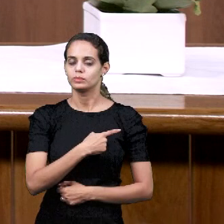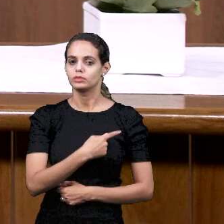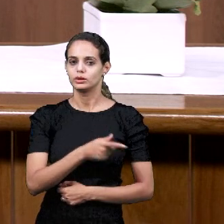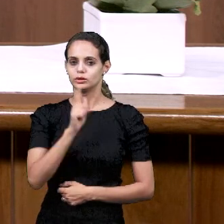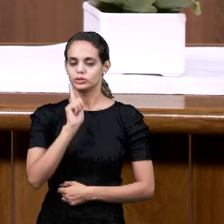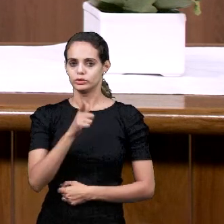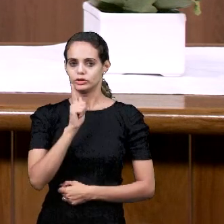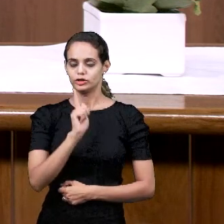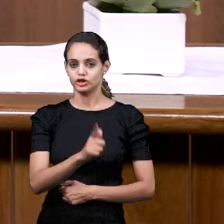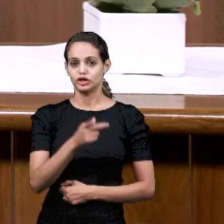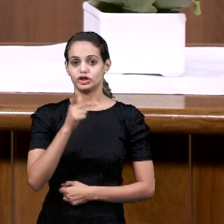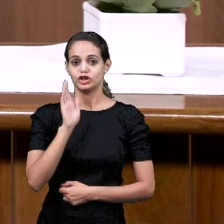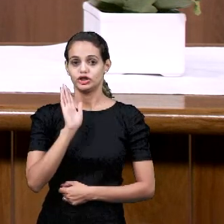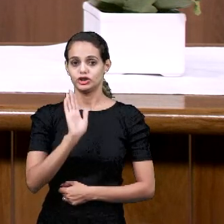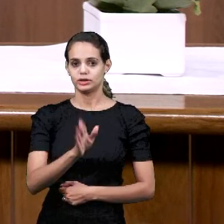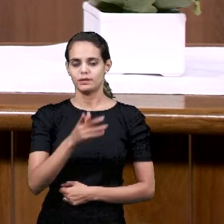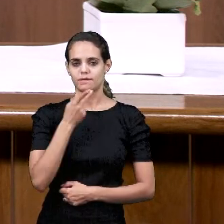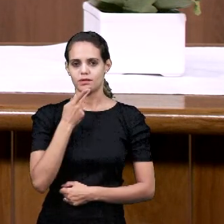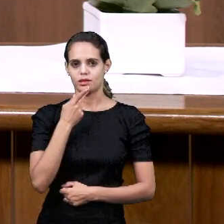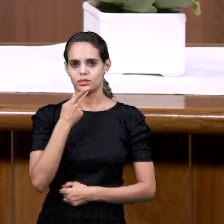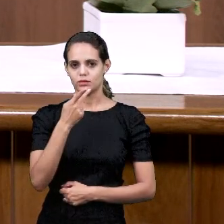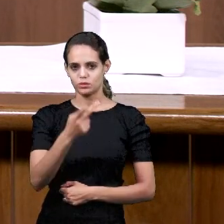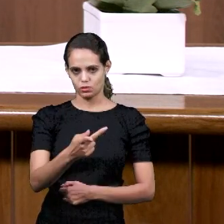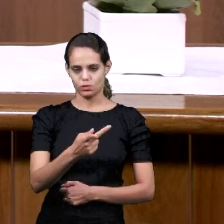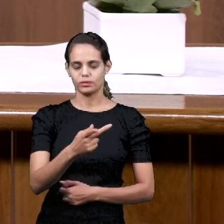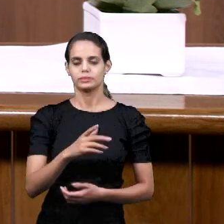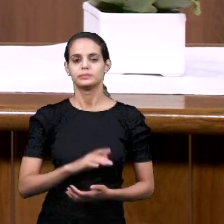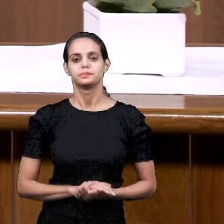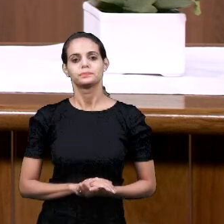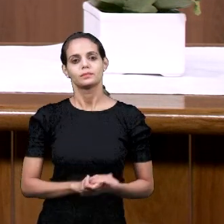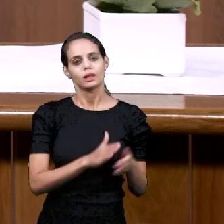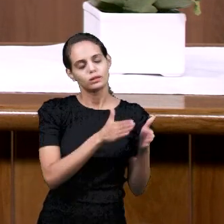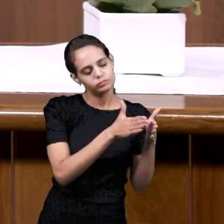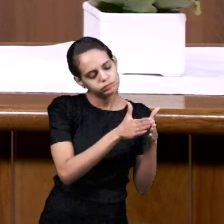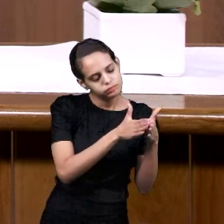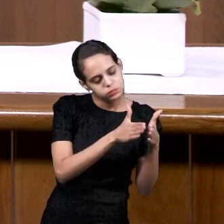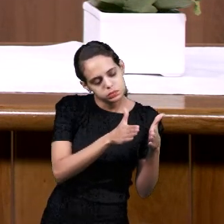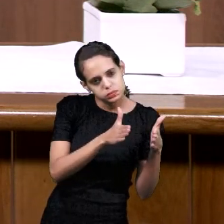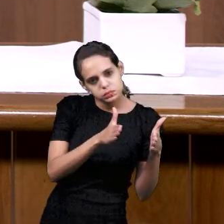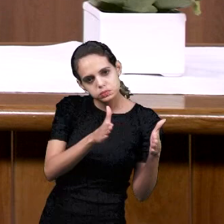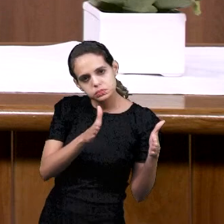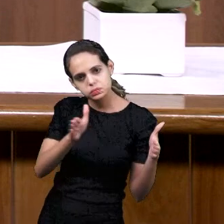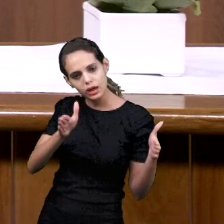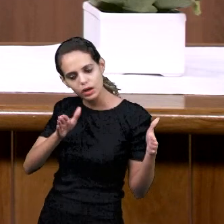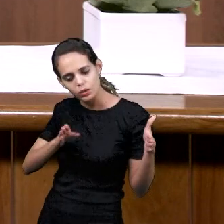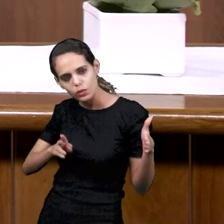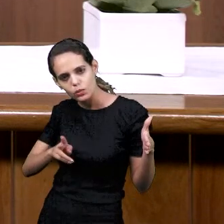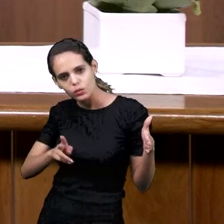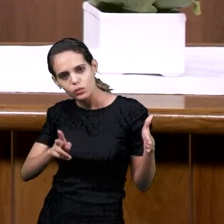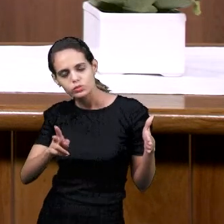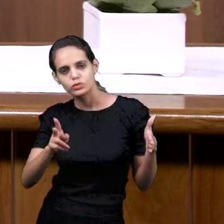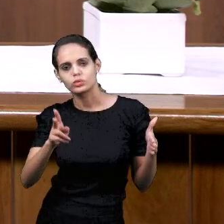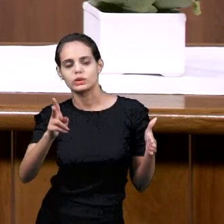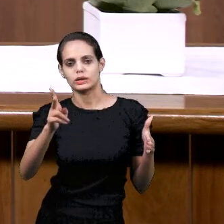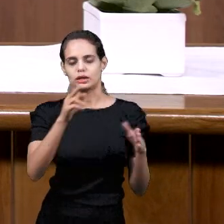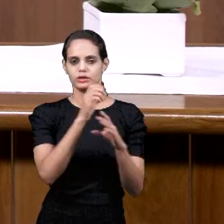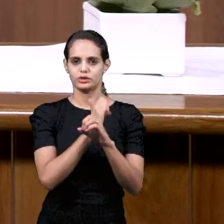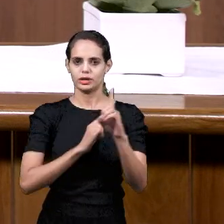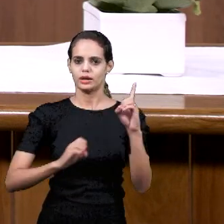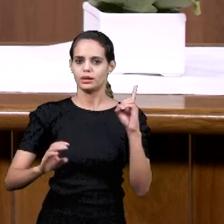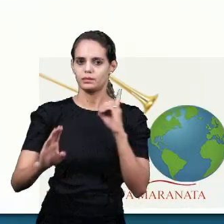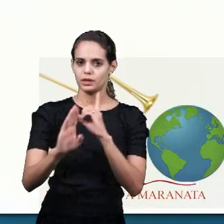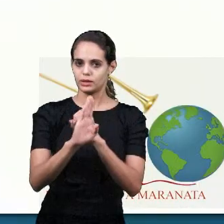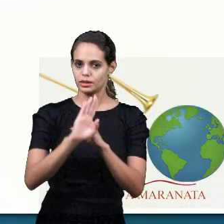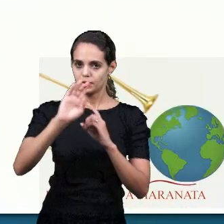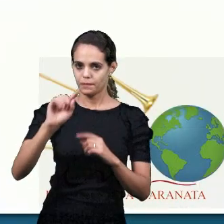de ce sujet sur la ligne, sur que nous allons travailler, la manière comme nous allons travailler à partir de la prochaine école biblique dominicale.